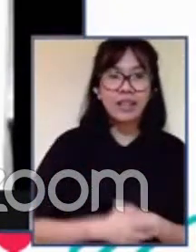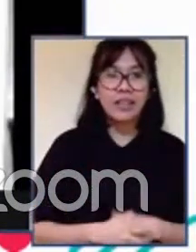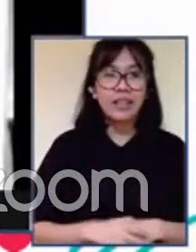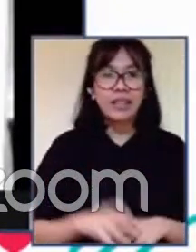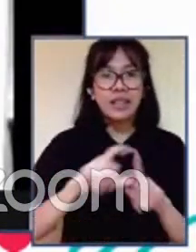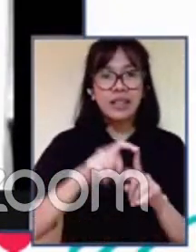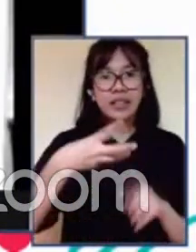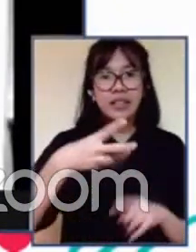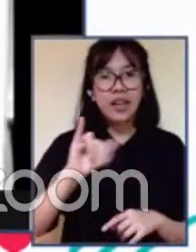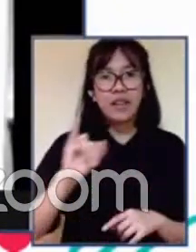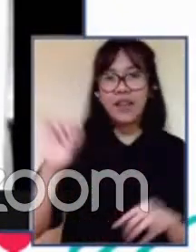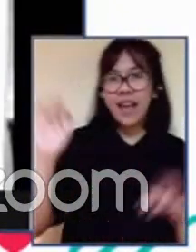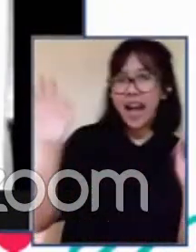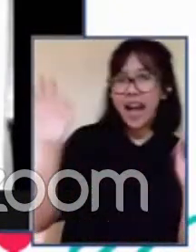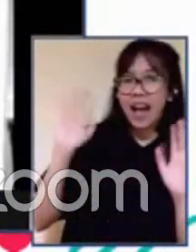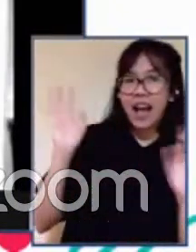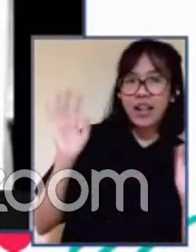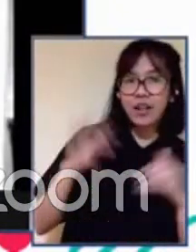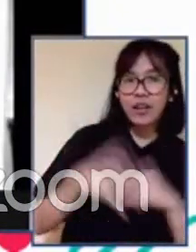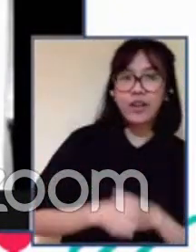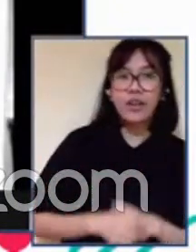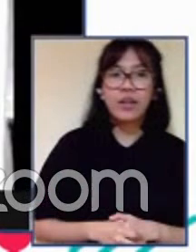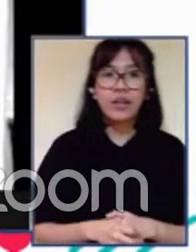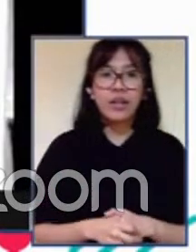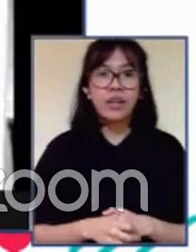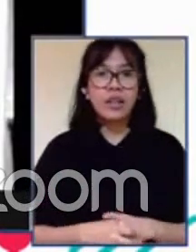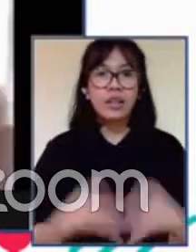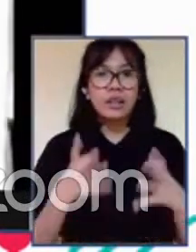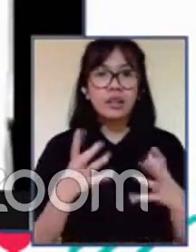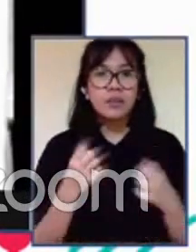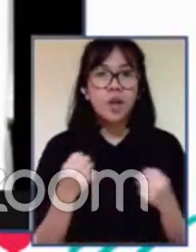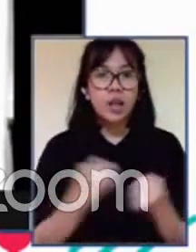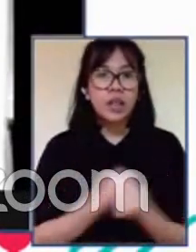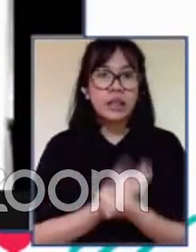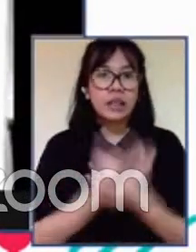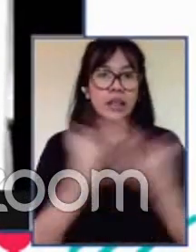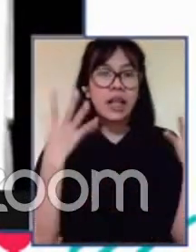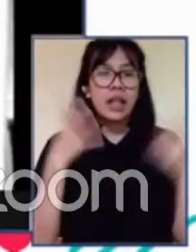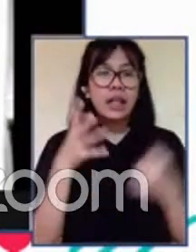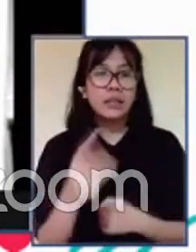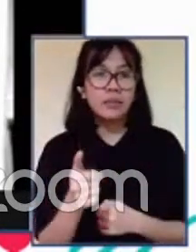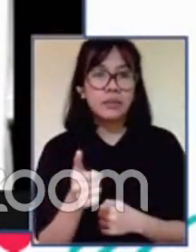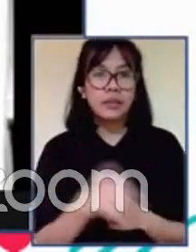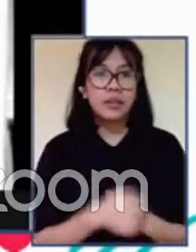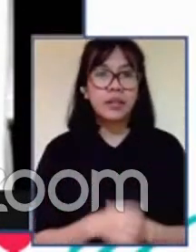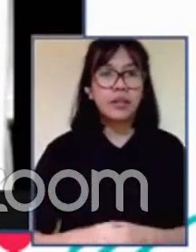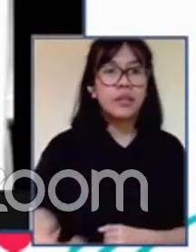Halo Mbak. Semoga bisa jelas ya suara saya, connection-nya stable.